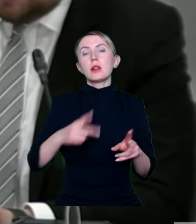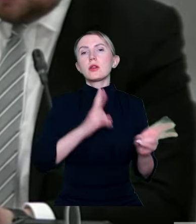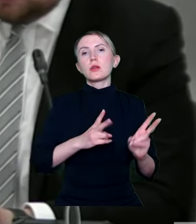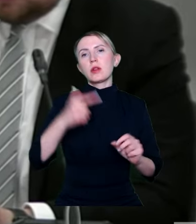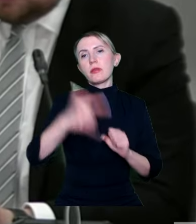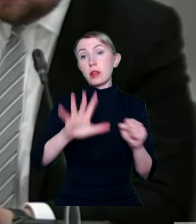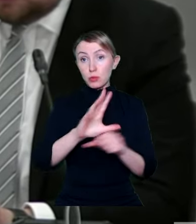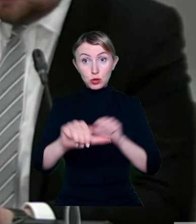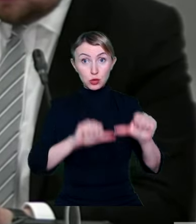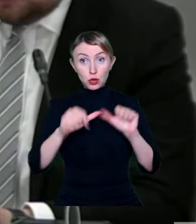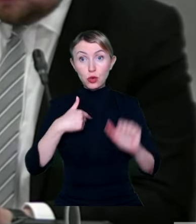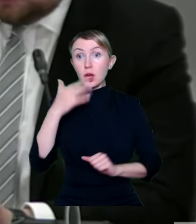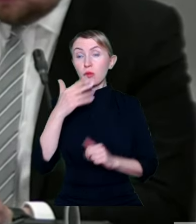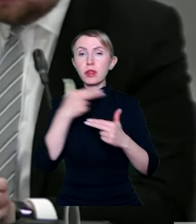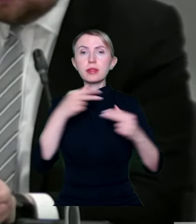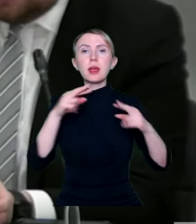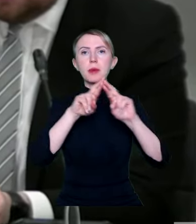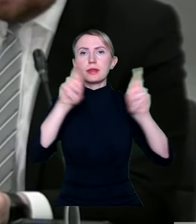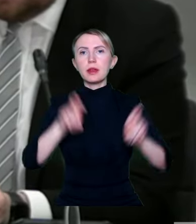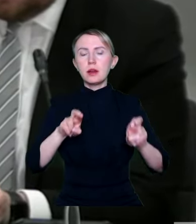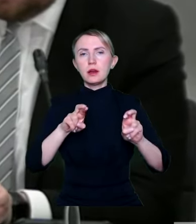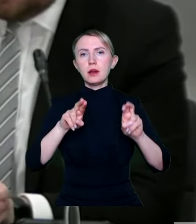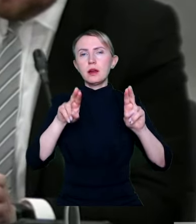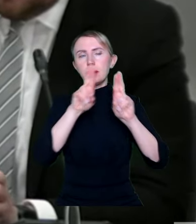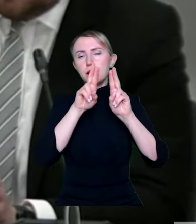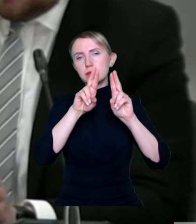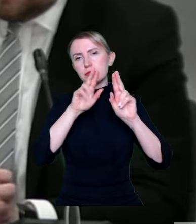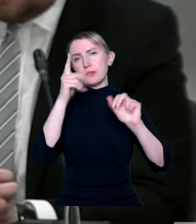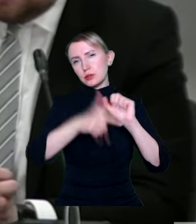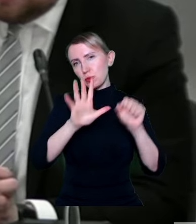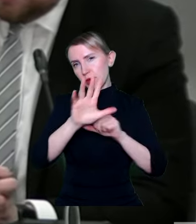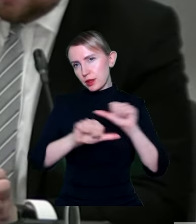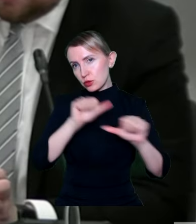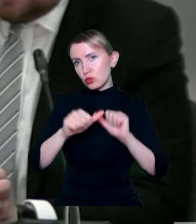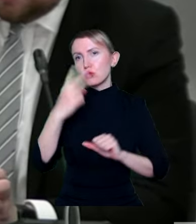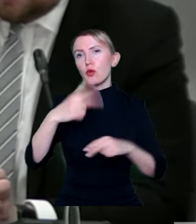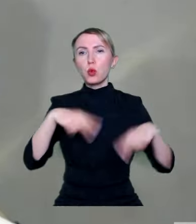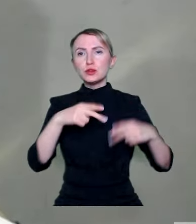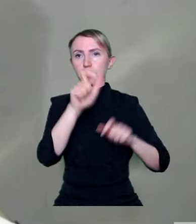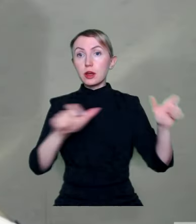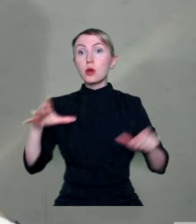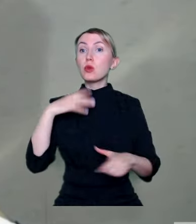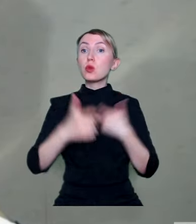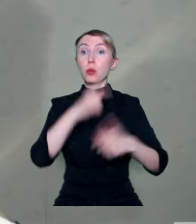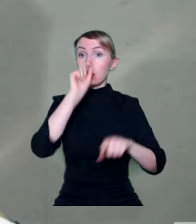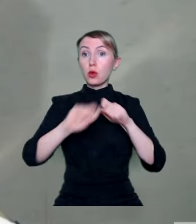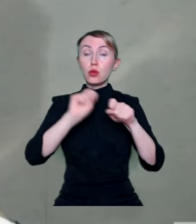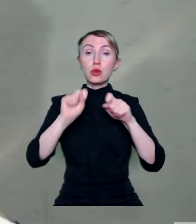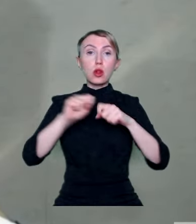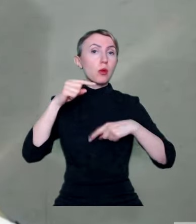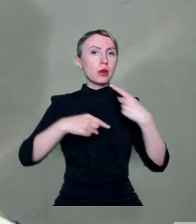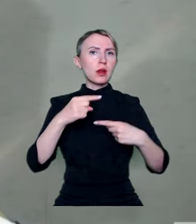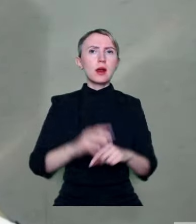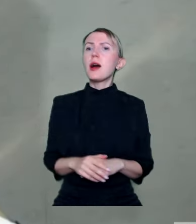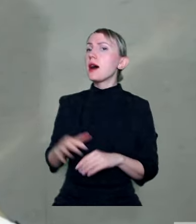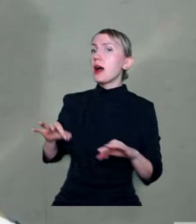roku. Ja mówię o raporcie z 2016 roku. Wobec dwóch dziennikarzy prowadzę kontrolę operacyjną. Pan nie rozumie, że coś się